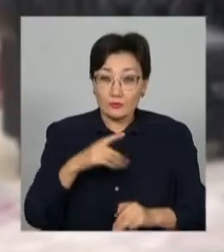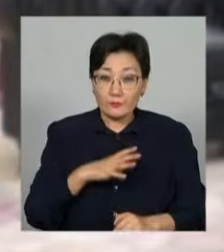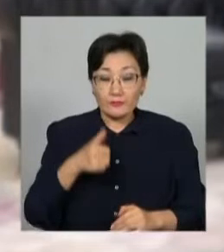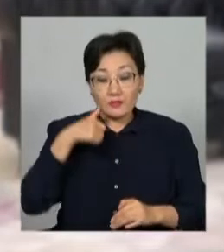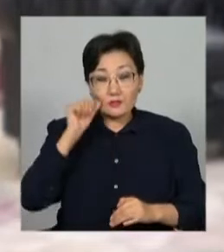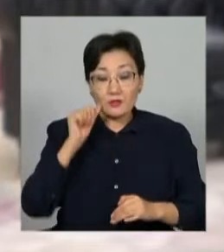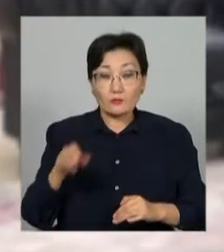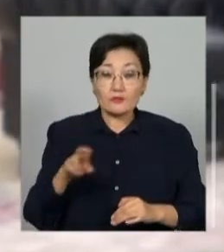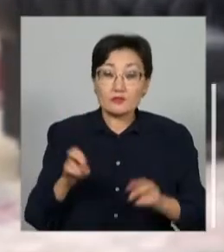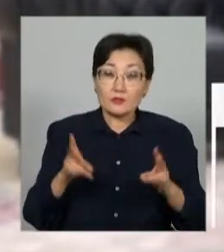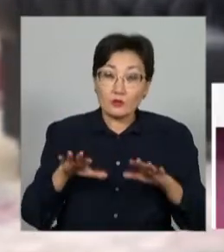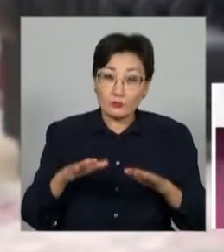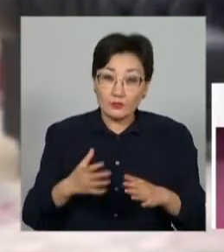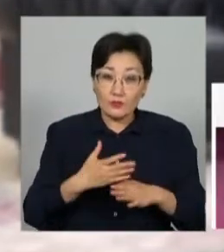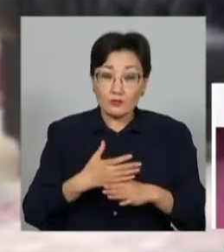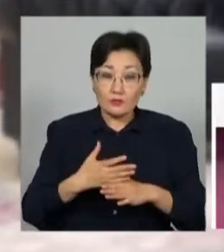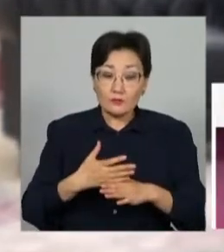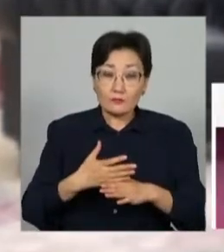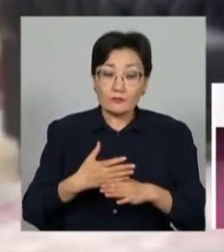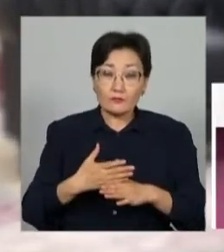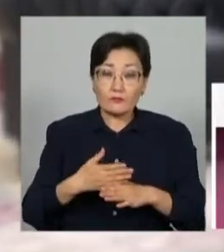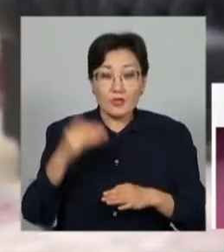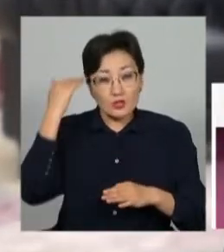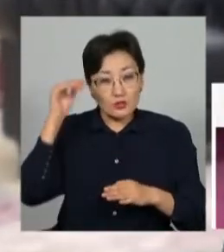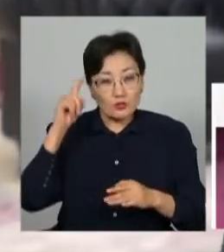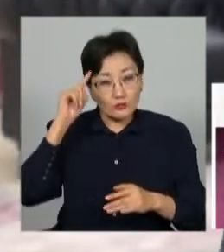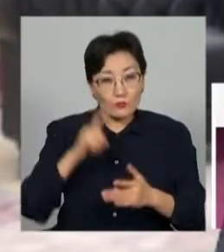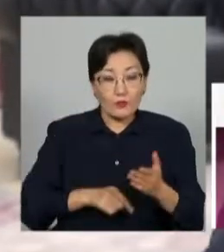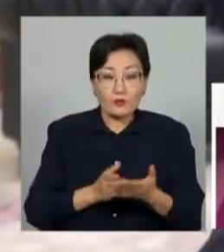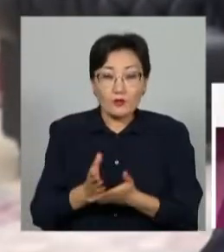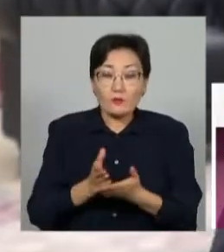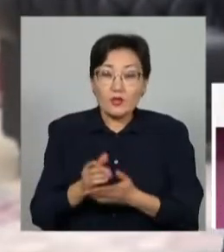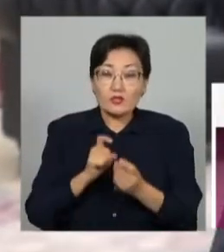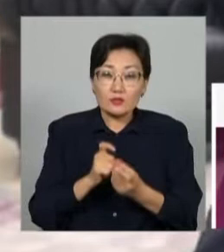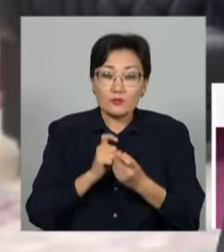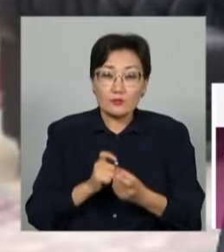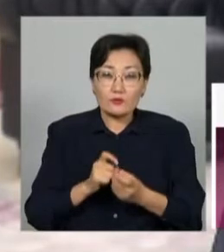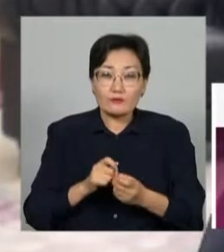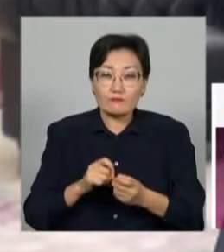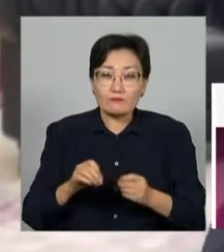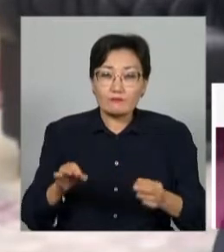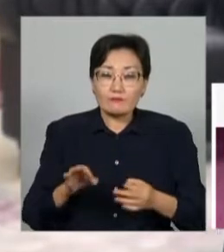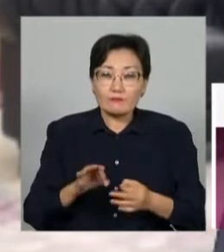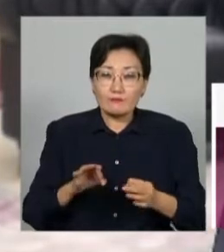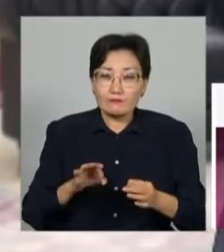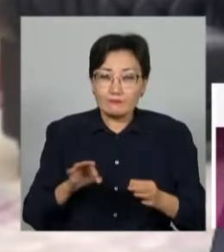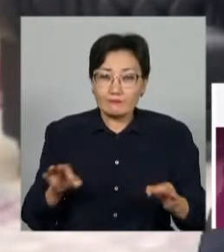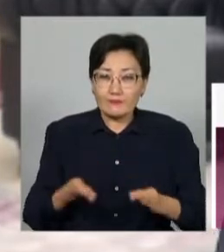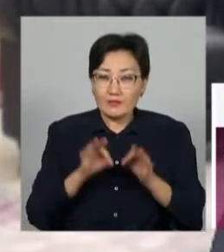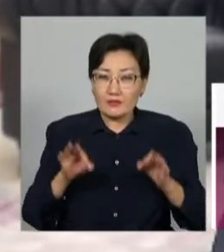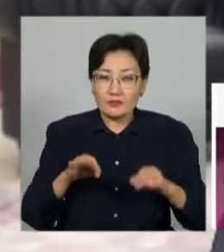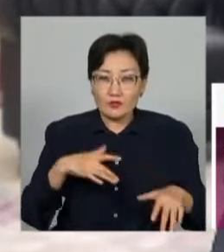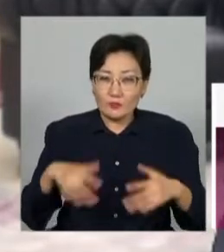Кешегі қаңтар оқиғасы жат ағыммен күрестің ешқашан бәсеңдемеу керек екендігін де